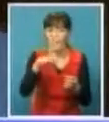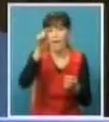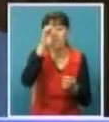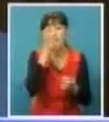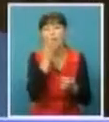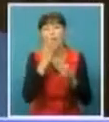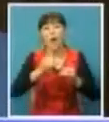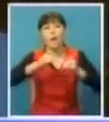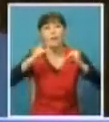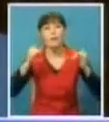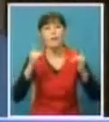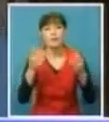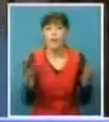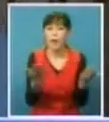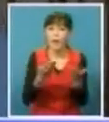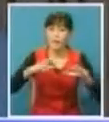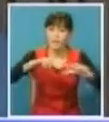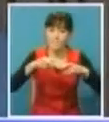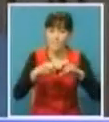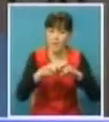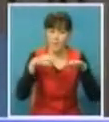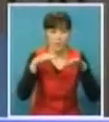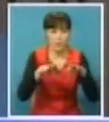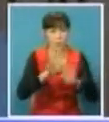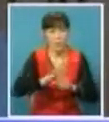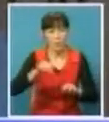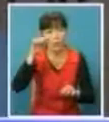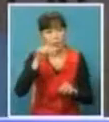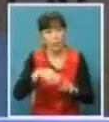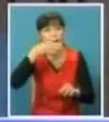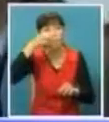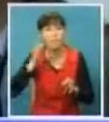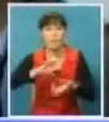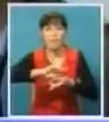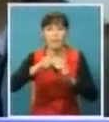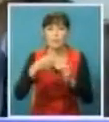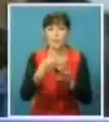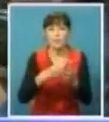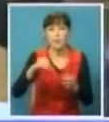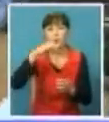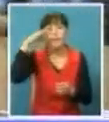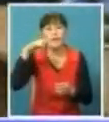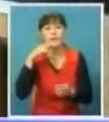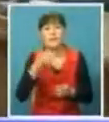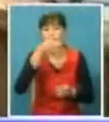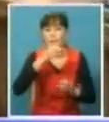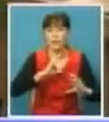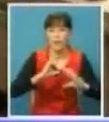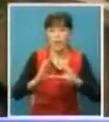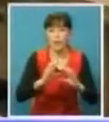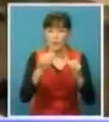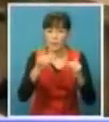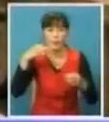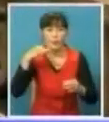тілді дамыту барысындағы қандай мәселелер шешімін таппай жатқан солар бойынша пікір алмасу болып табылады. Оңтүстік Қазақстан мемлекеттік фармацевтика